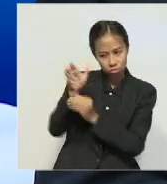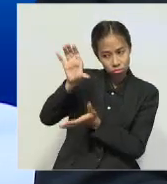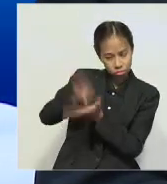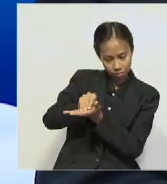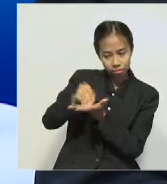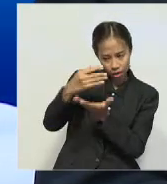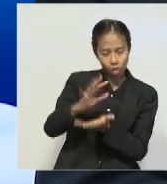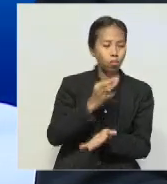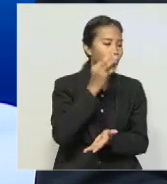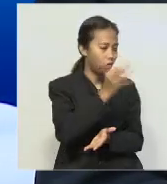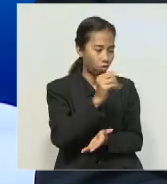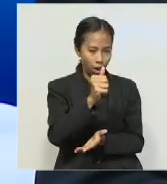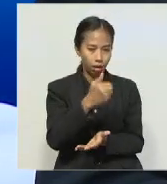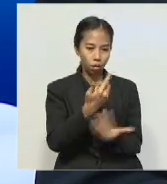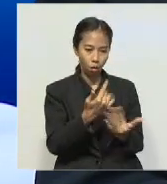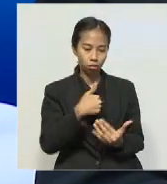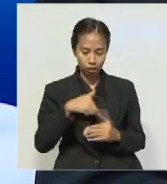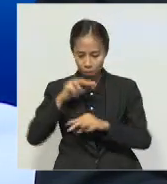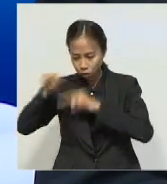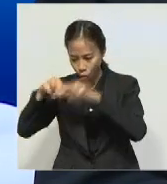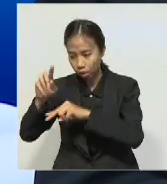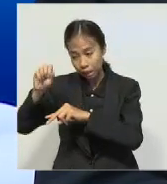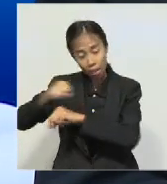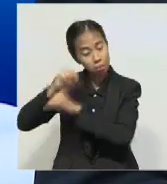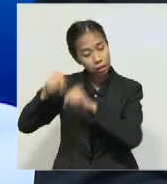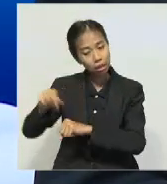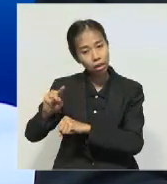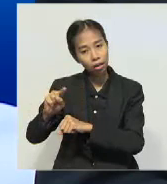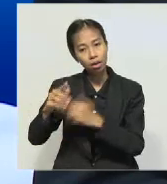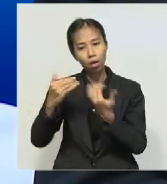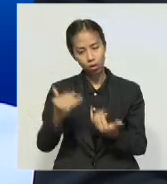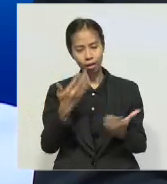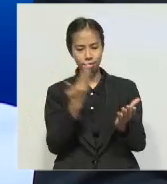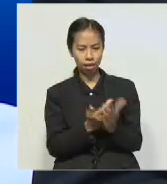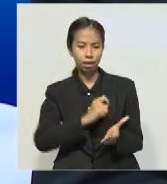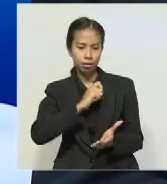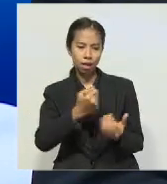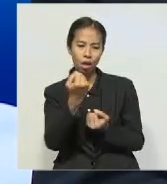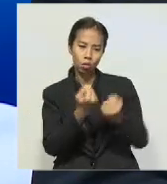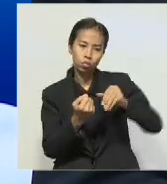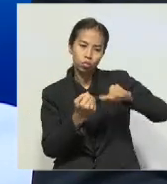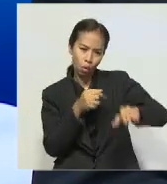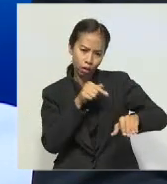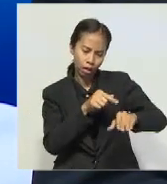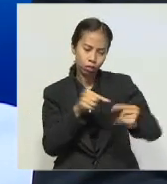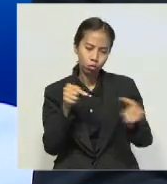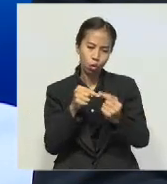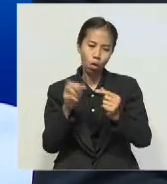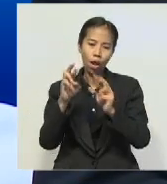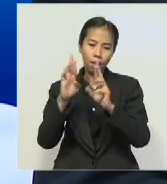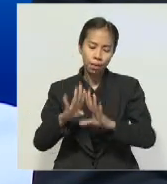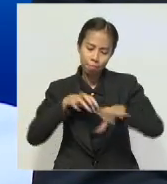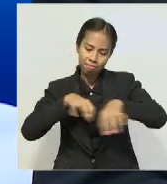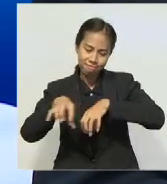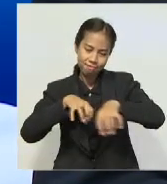แต่ว่าการออกค่าจอดรถเนี่ยมันเป็นแค่การจัดระเบียบอย่างหนึ่งอยากให้ประชาชนผู้ใ